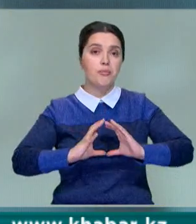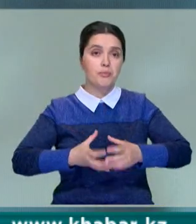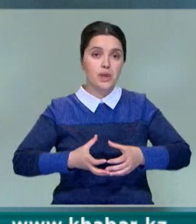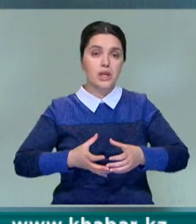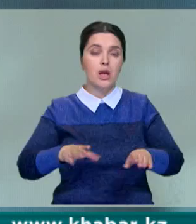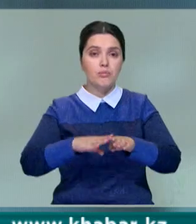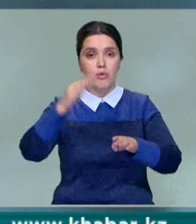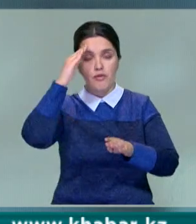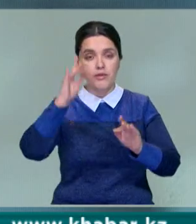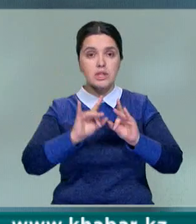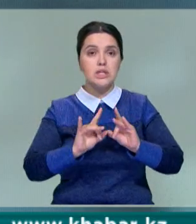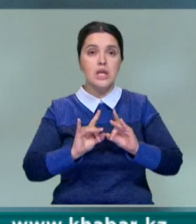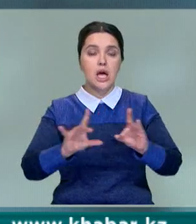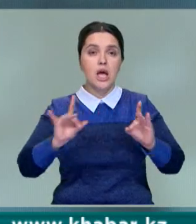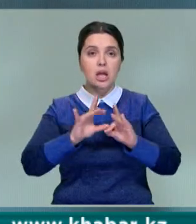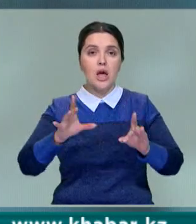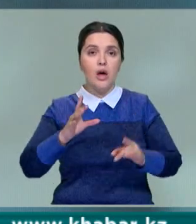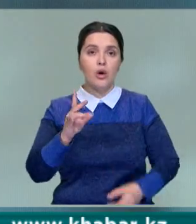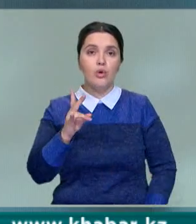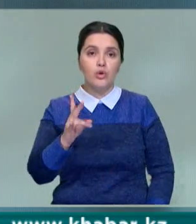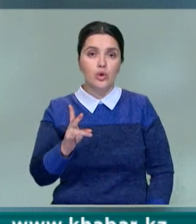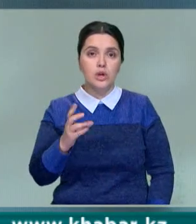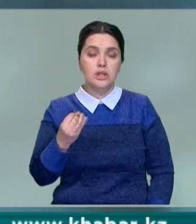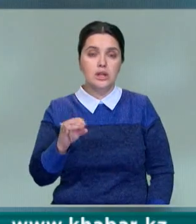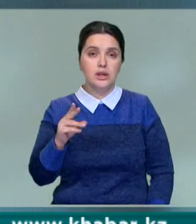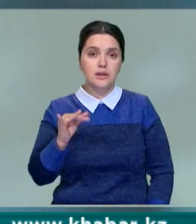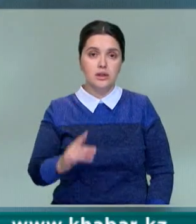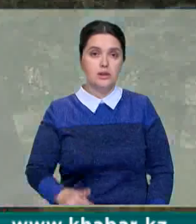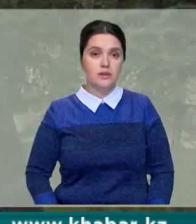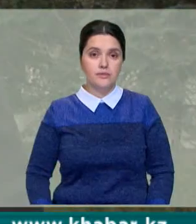мире. Такое мнение высказал политолог Нурлан Сейдин.